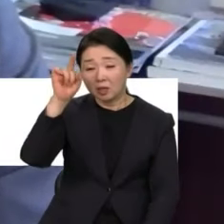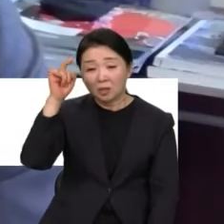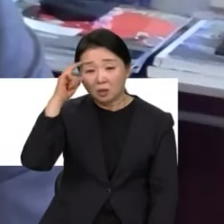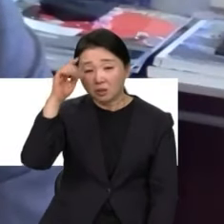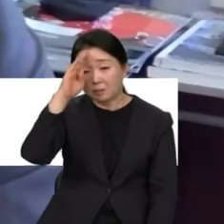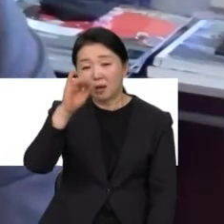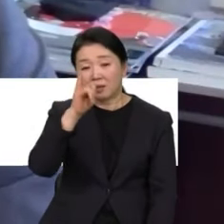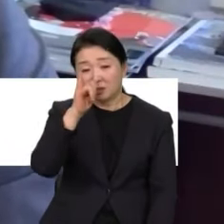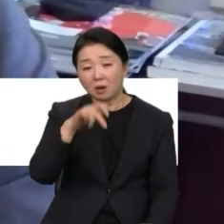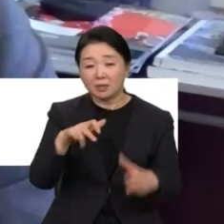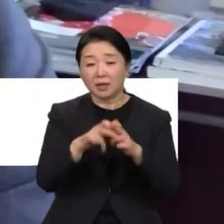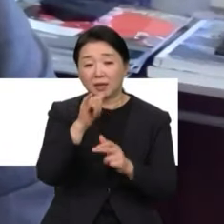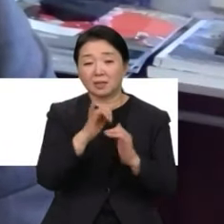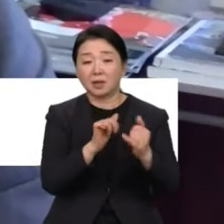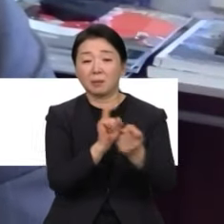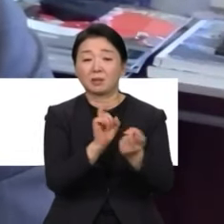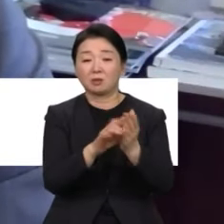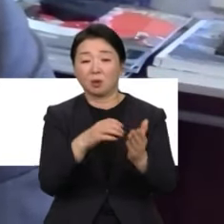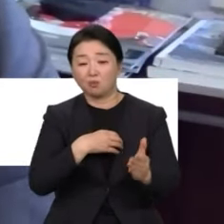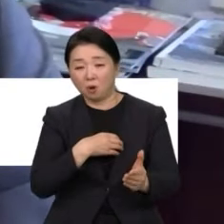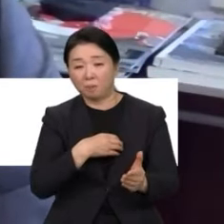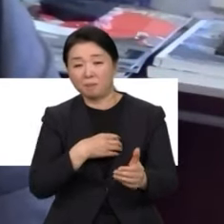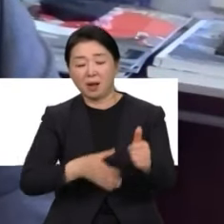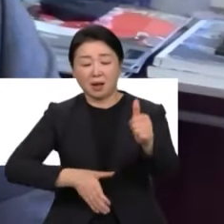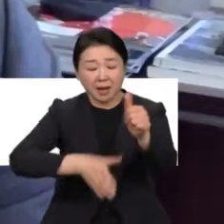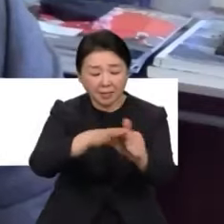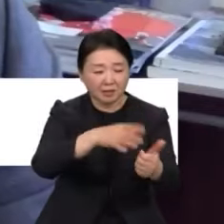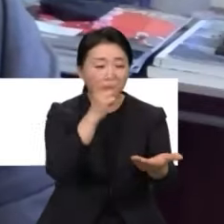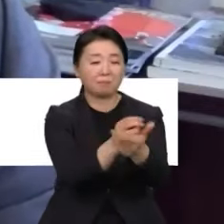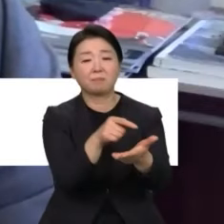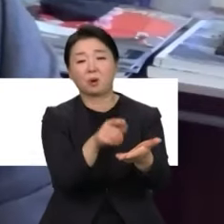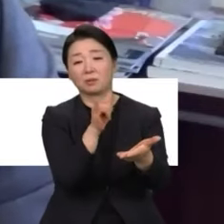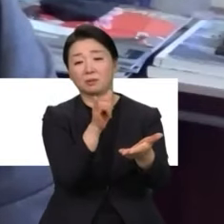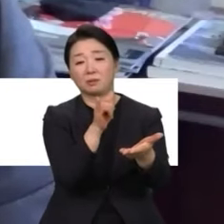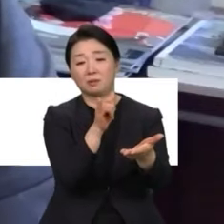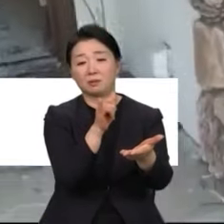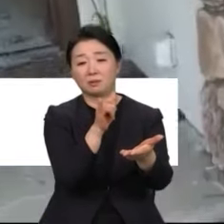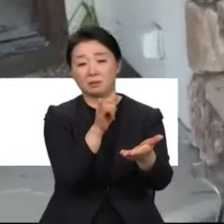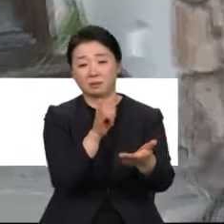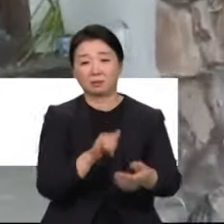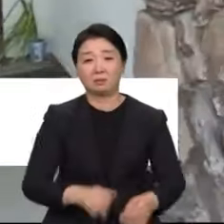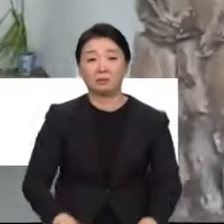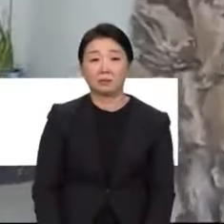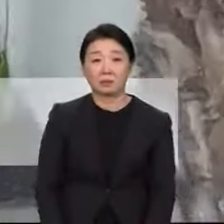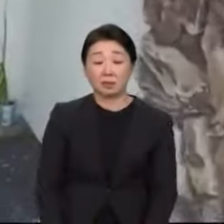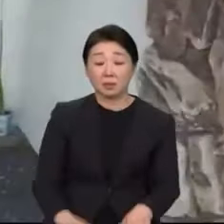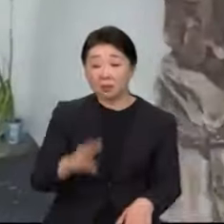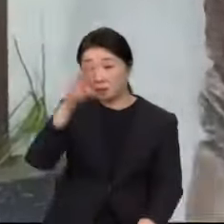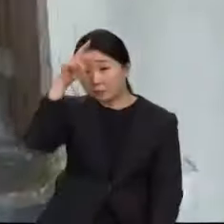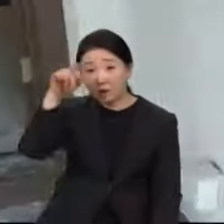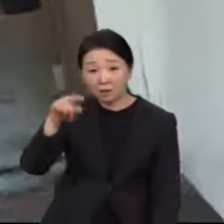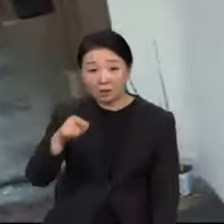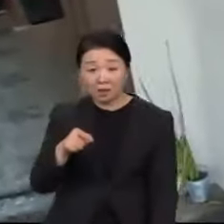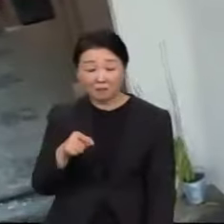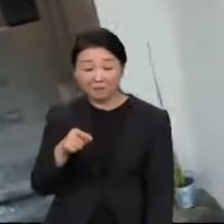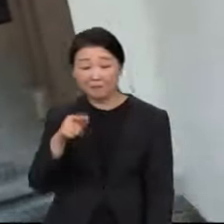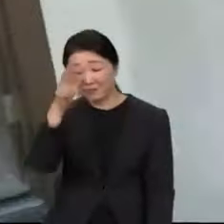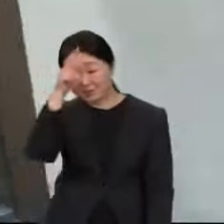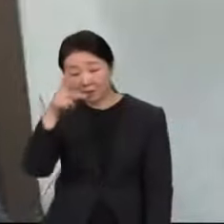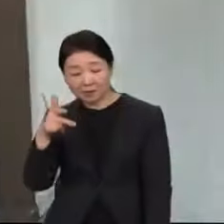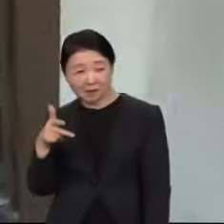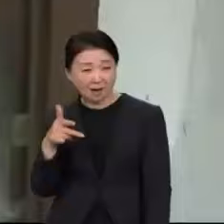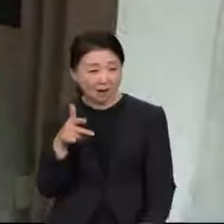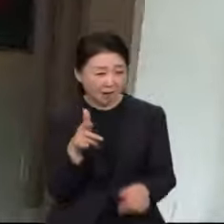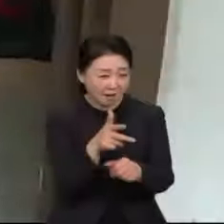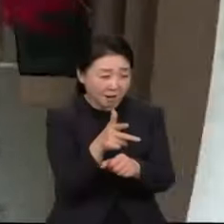with mental disabilities and or impairments in the field, that you shouldn't present as a threat. 현지 경찰은 출동한 경찰들이 대응